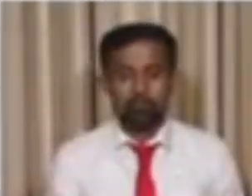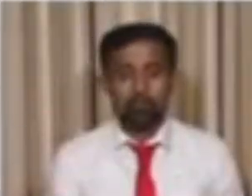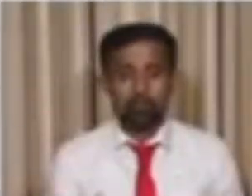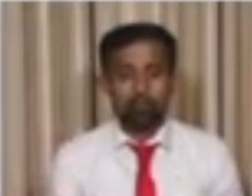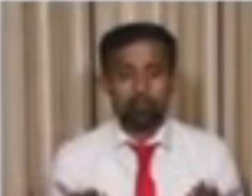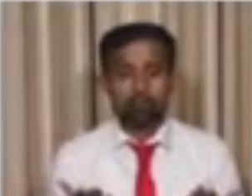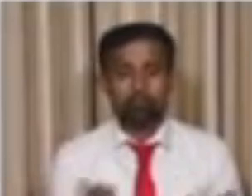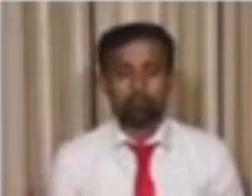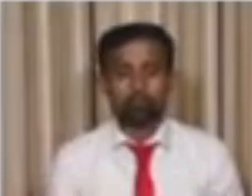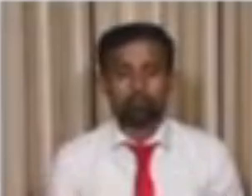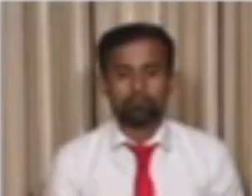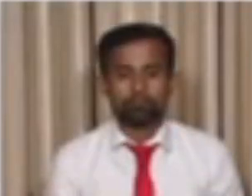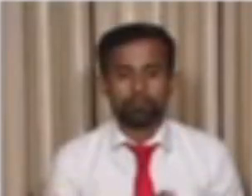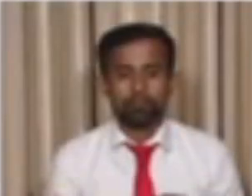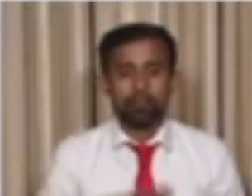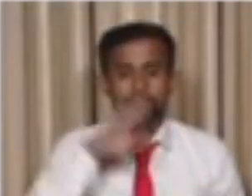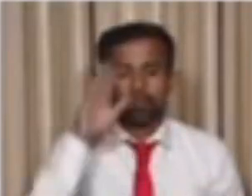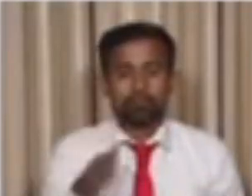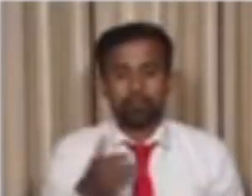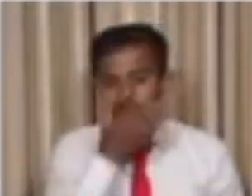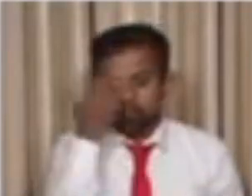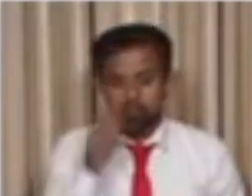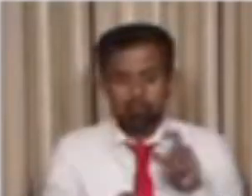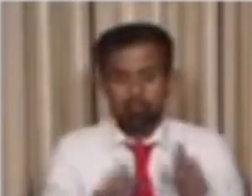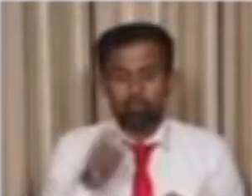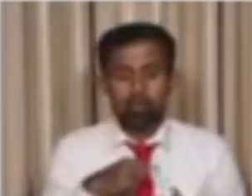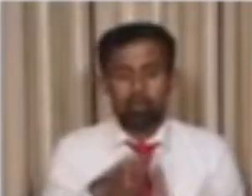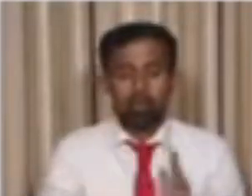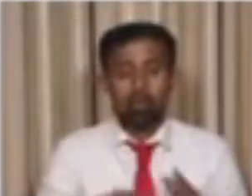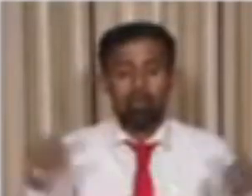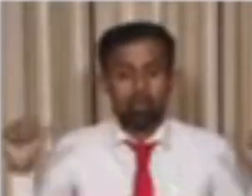தமிழ் பீப்புள் டு ஸ்ரீலங்கா